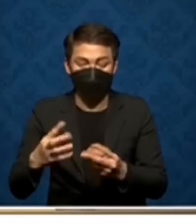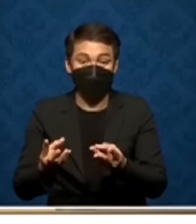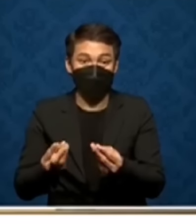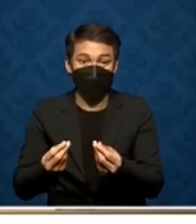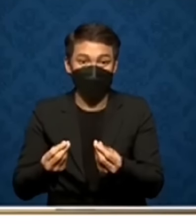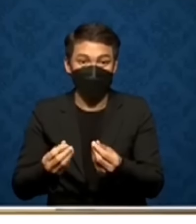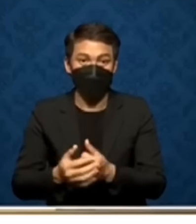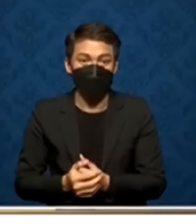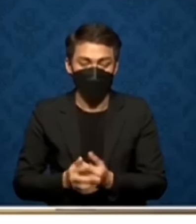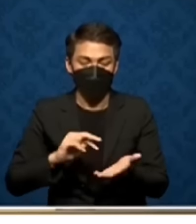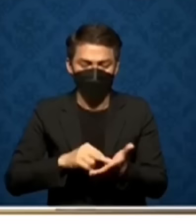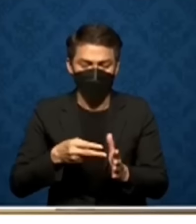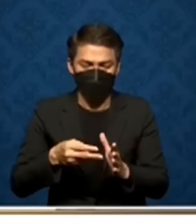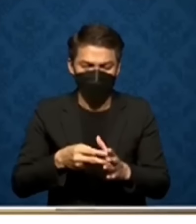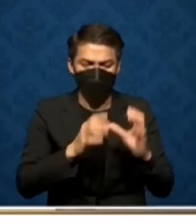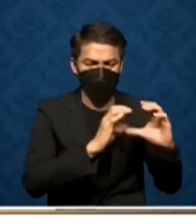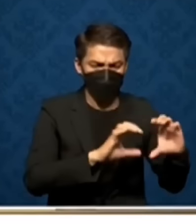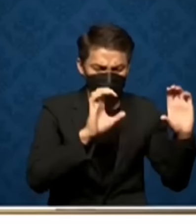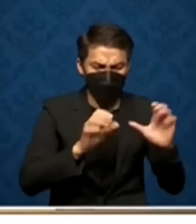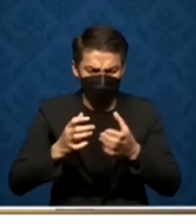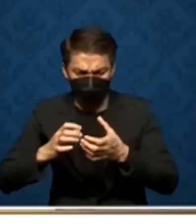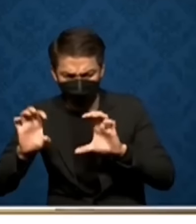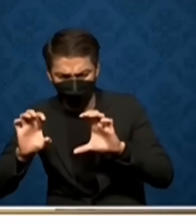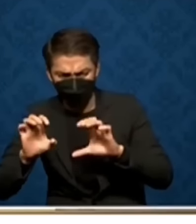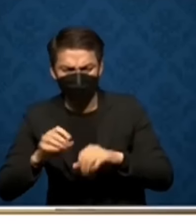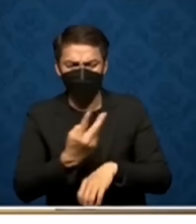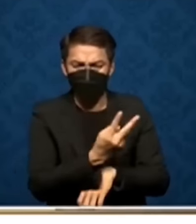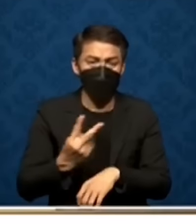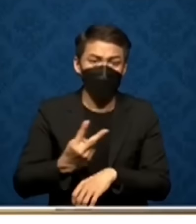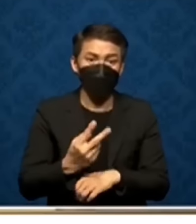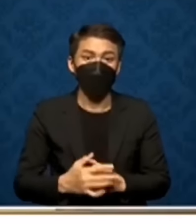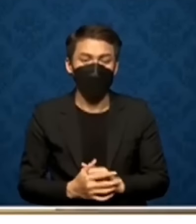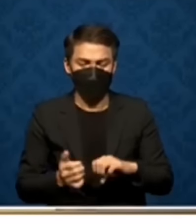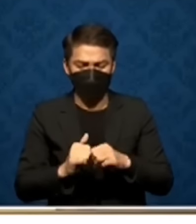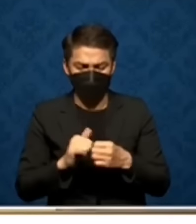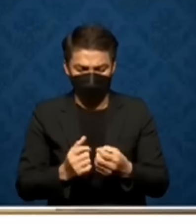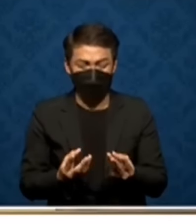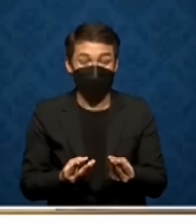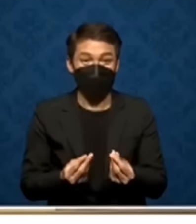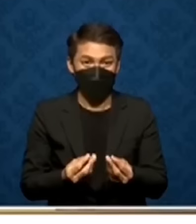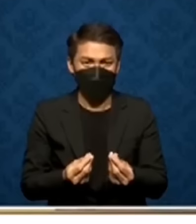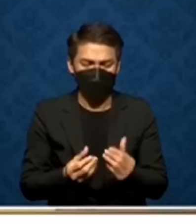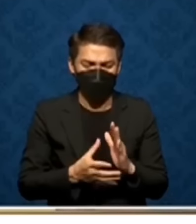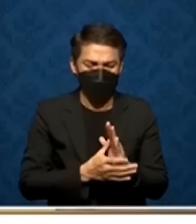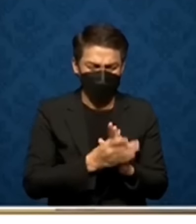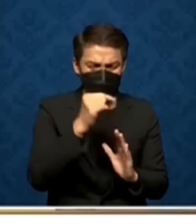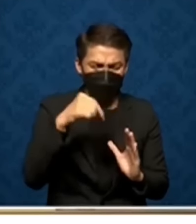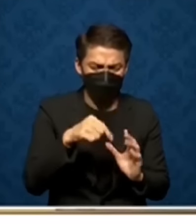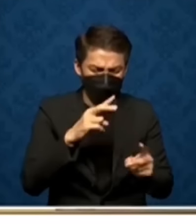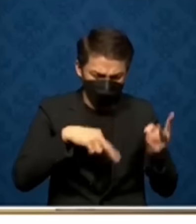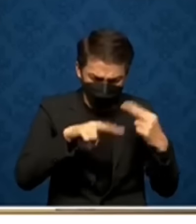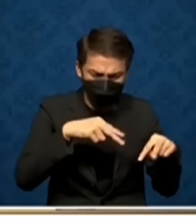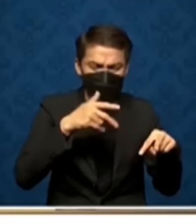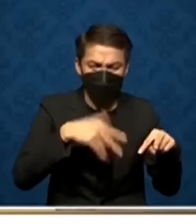เป็นการเพิ่มรัฐซ้อนรัฐขึ้นมาใหญ่เลยคือปัญหาที่ดินท่านไม่ต้องไปเอาที่ไหนสภาศึกษาไว้อย่างดียิ่งมีทุ